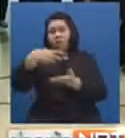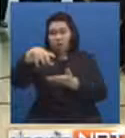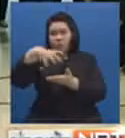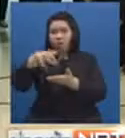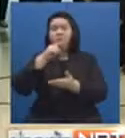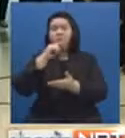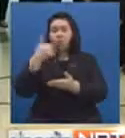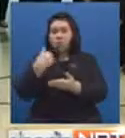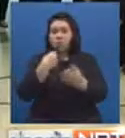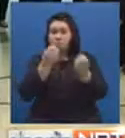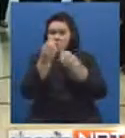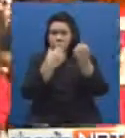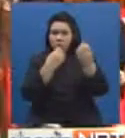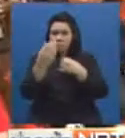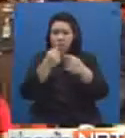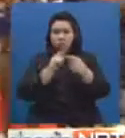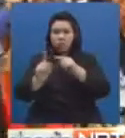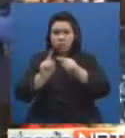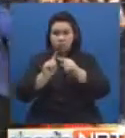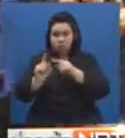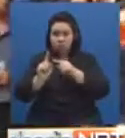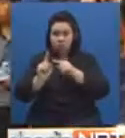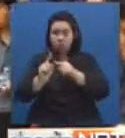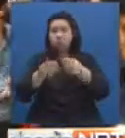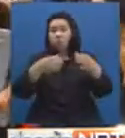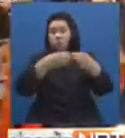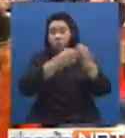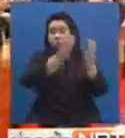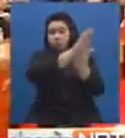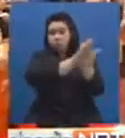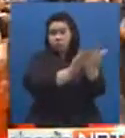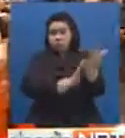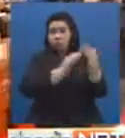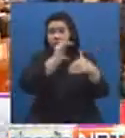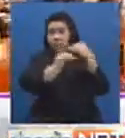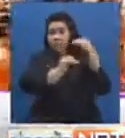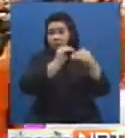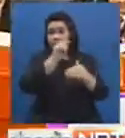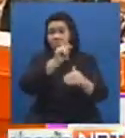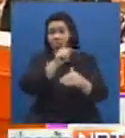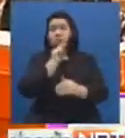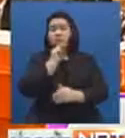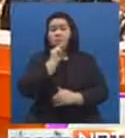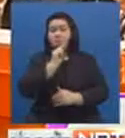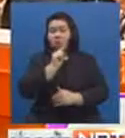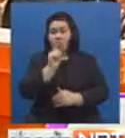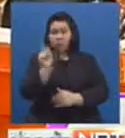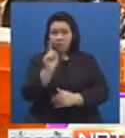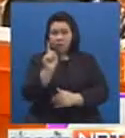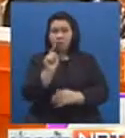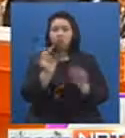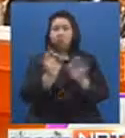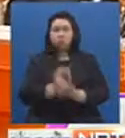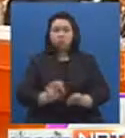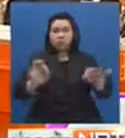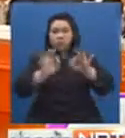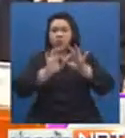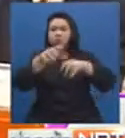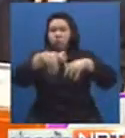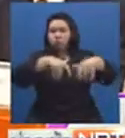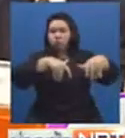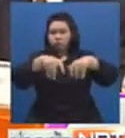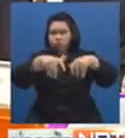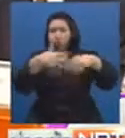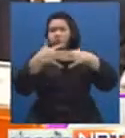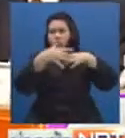กรรมาธิการยกร่างรัฐธรรมนูญโดยพรรคชาติไทยพัฒนาข้าได้เสนอยกร่างรัฐธรรมนูญเน้นการมีส่วนร่วมของ